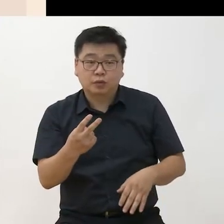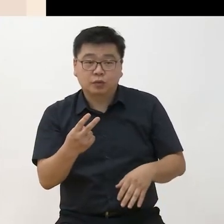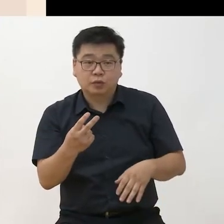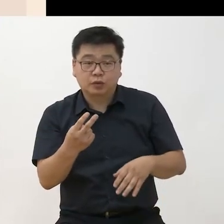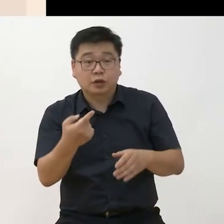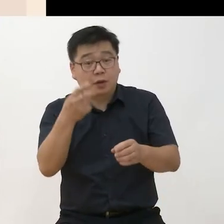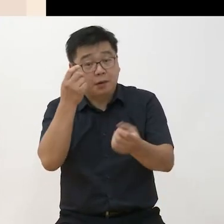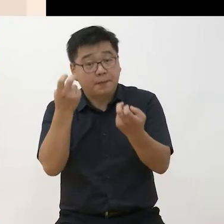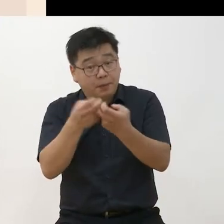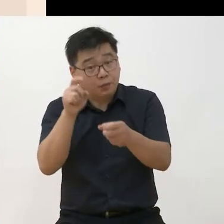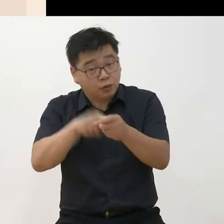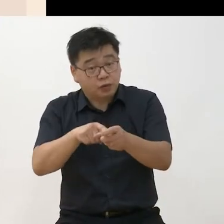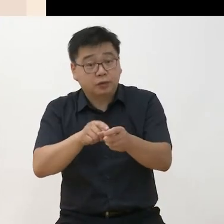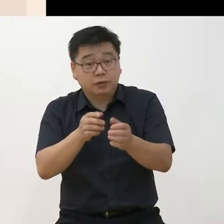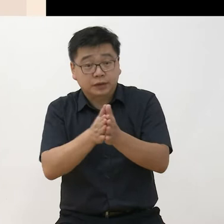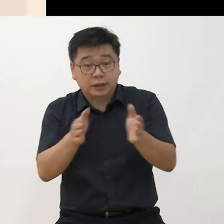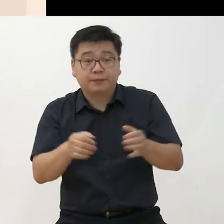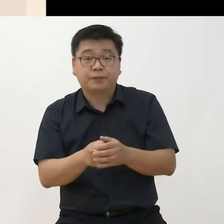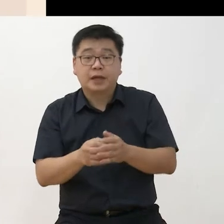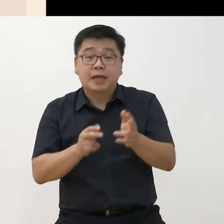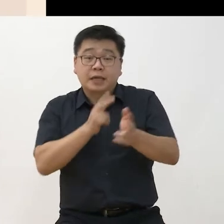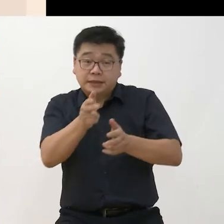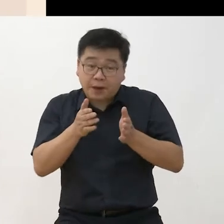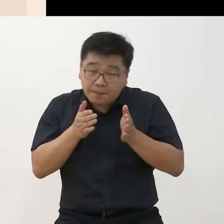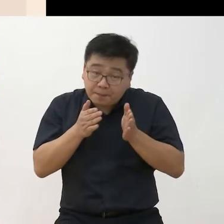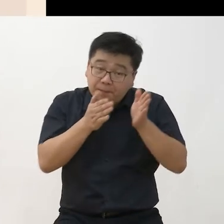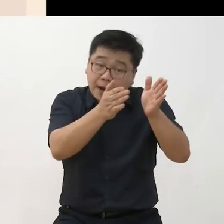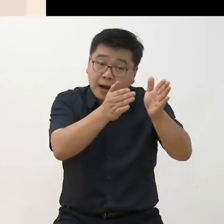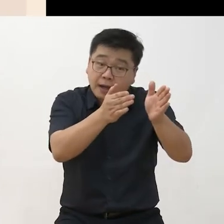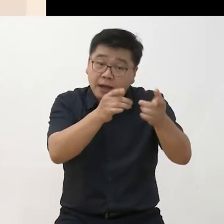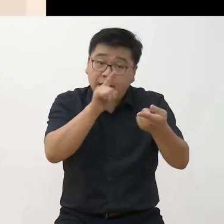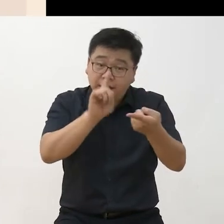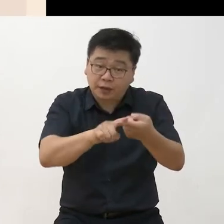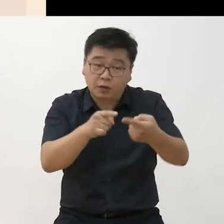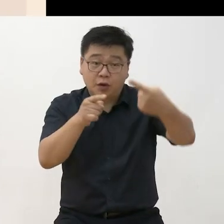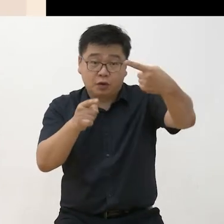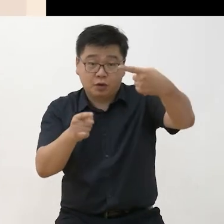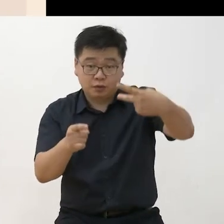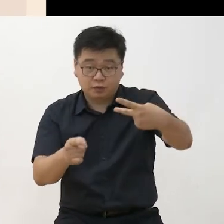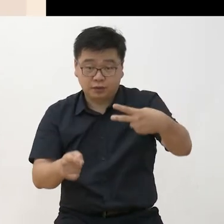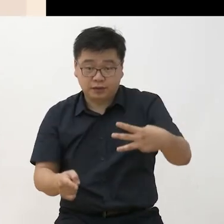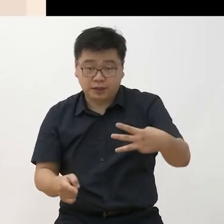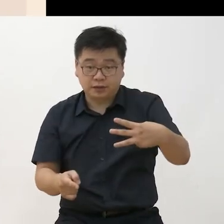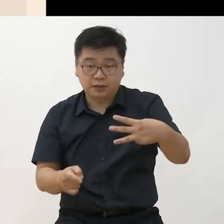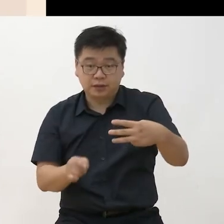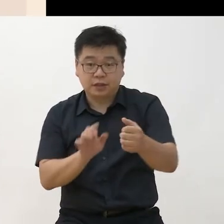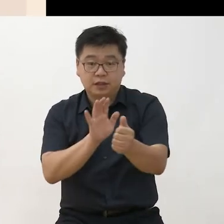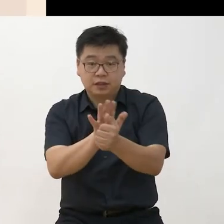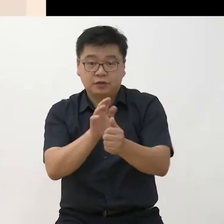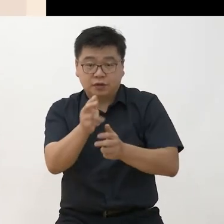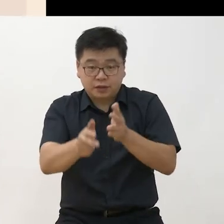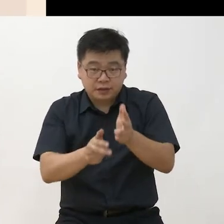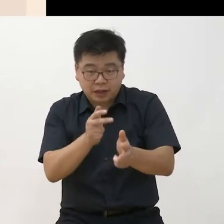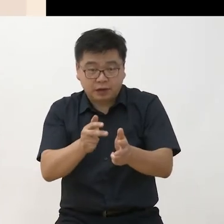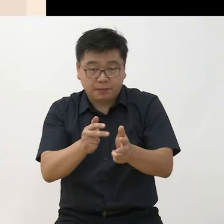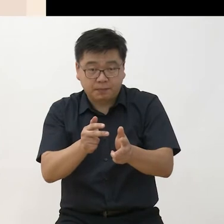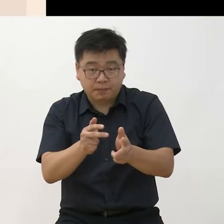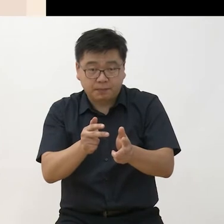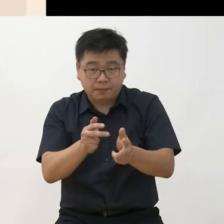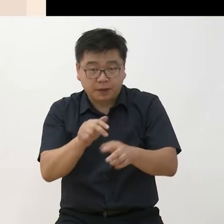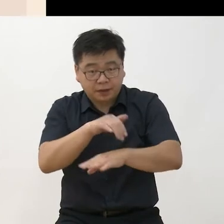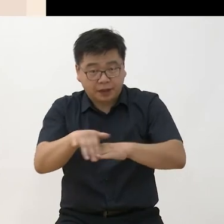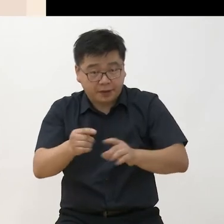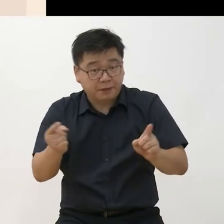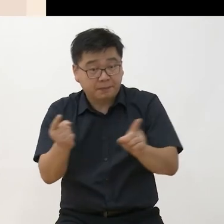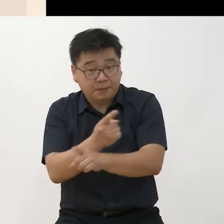설정을 했습니다. 이 사업 방향에 따라서 이제 크게 세 가지 기조를 가지고 저희가 지원 사업을 개선을 하였는데요.